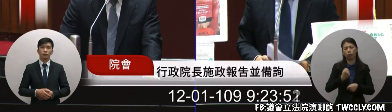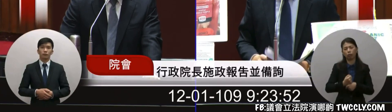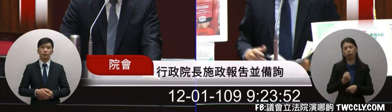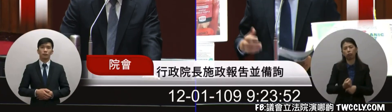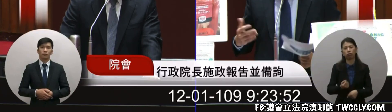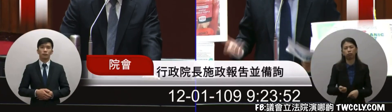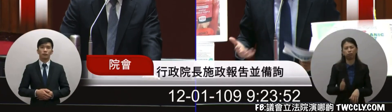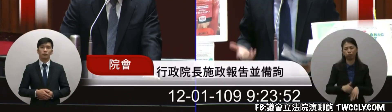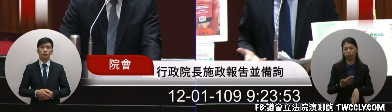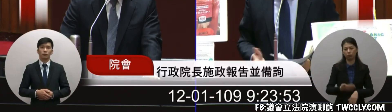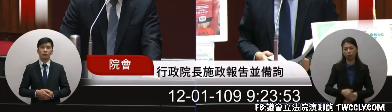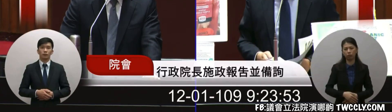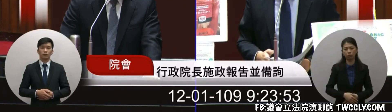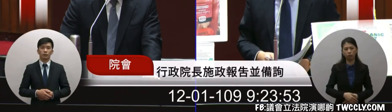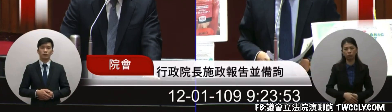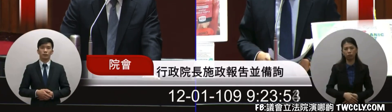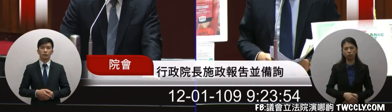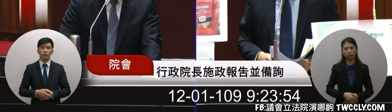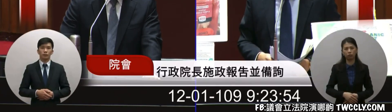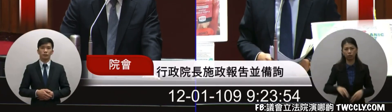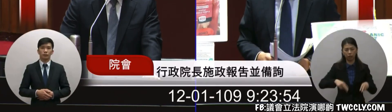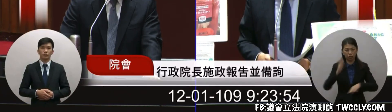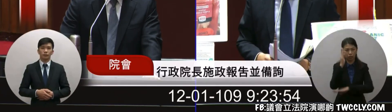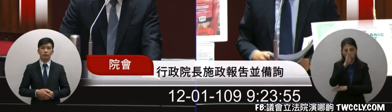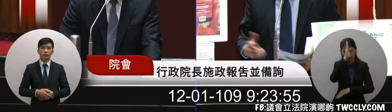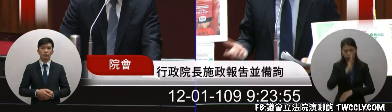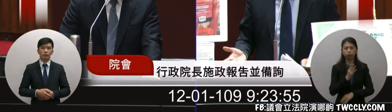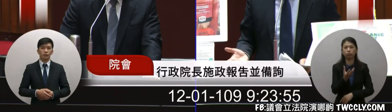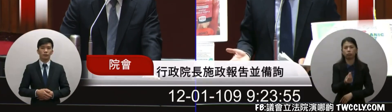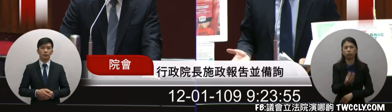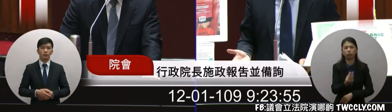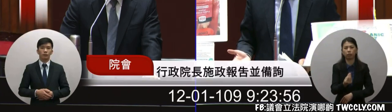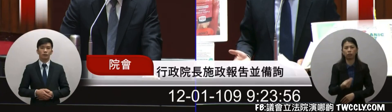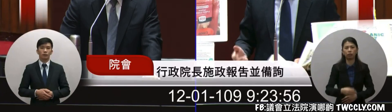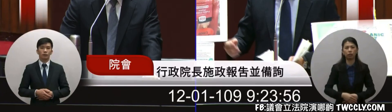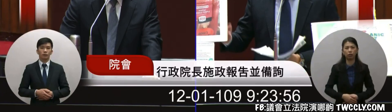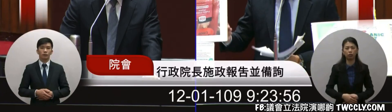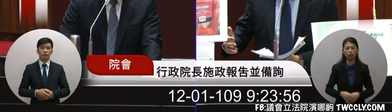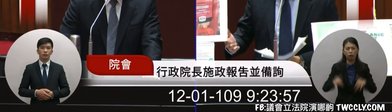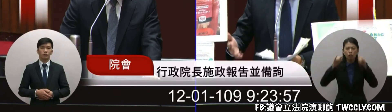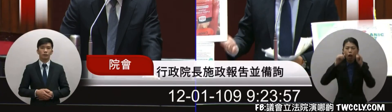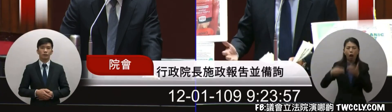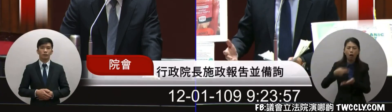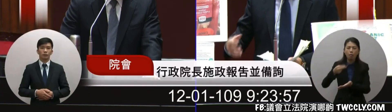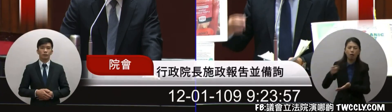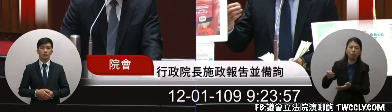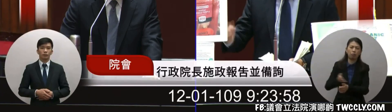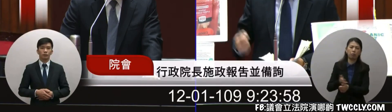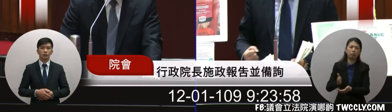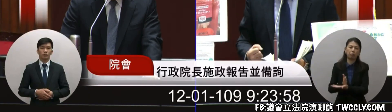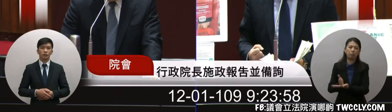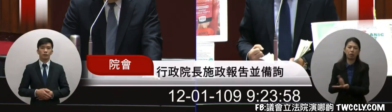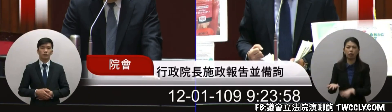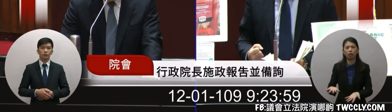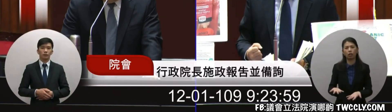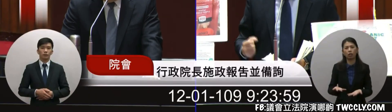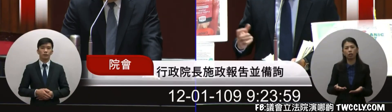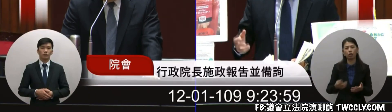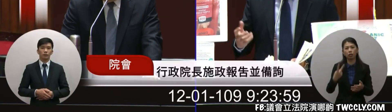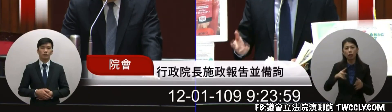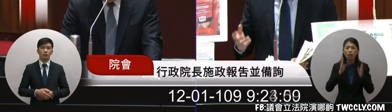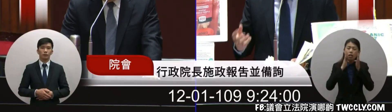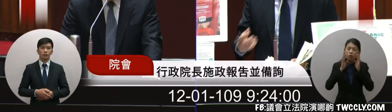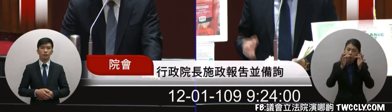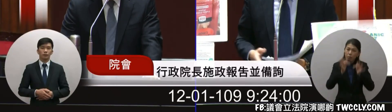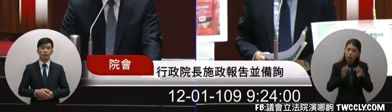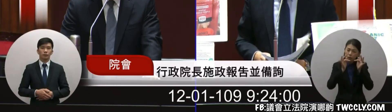了，因为他真的是违背了这个行政中立法，好，就公务人员行政中立，因为这些小编他们也是准用公务员的，所以这